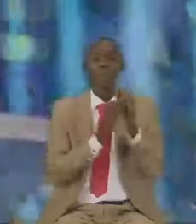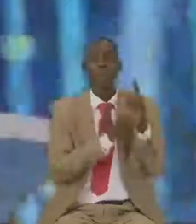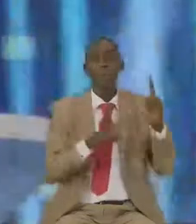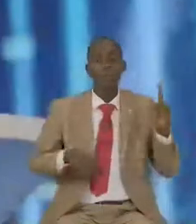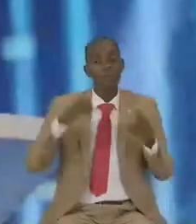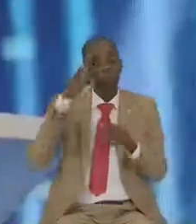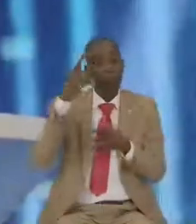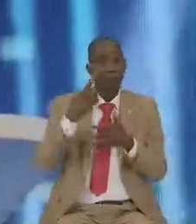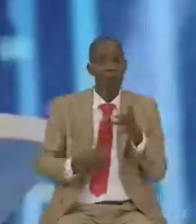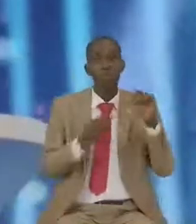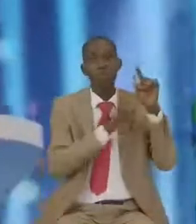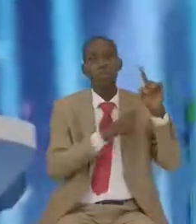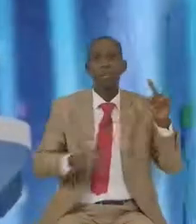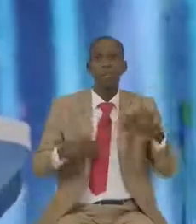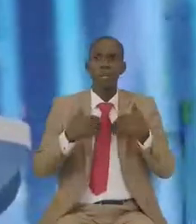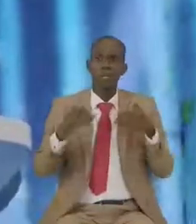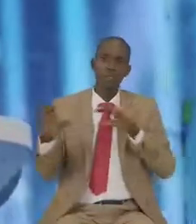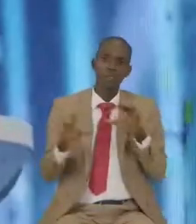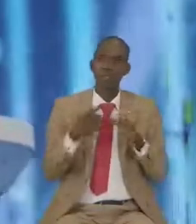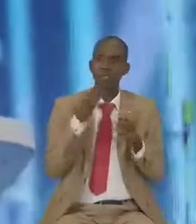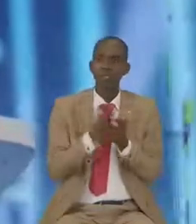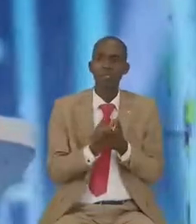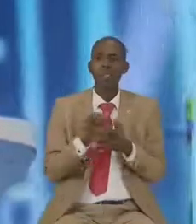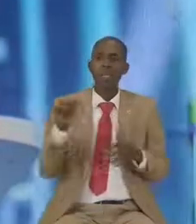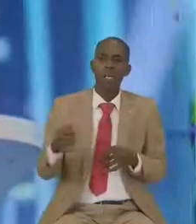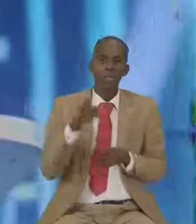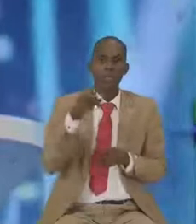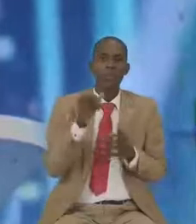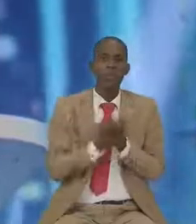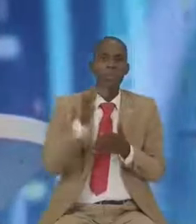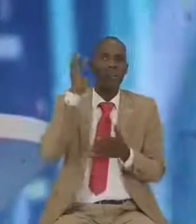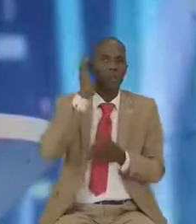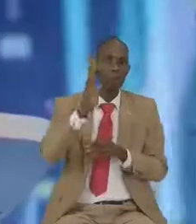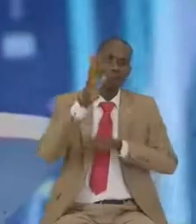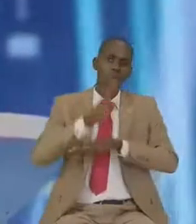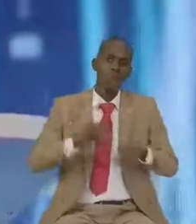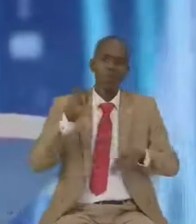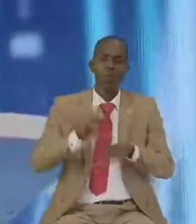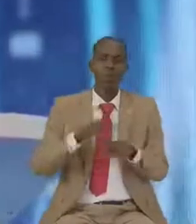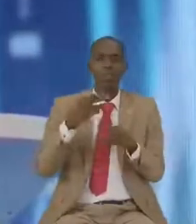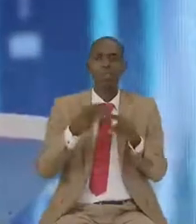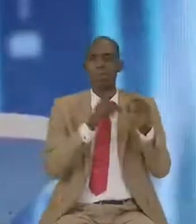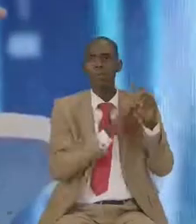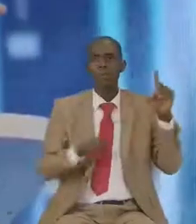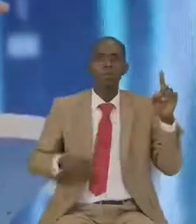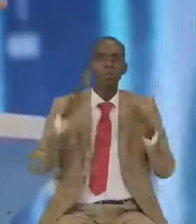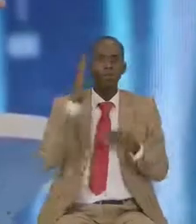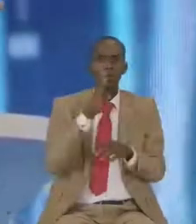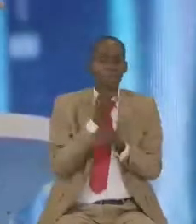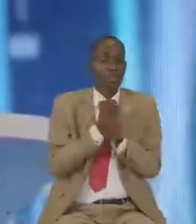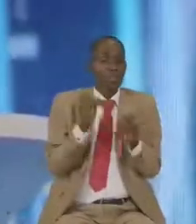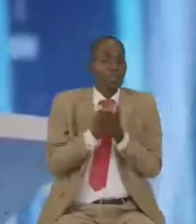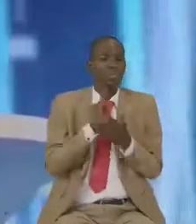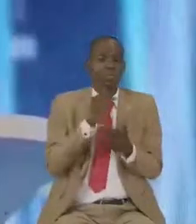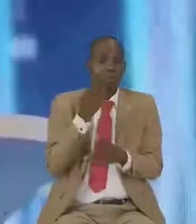Amen. Gloire à Dieu pour ce qu'il a fait. Il a dit, quiconque